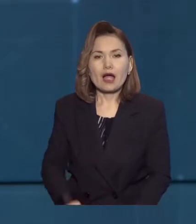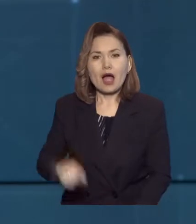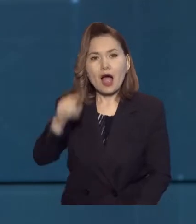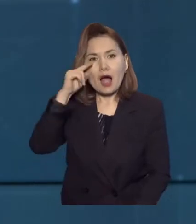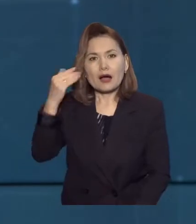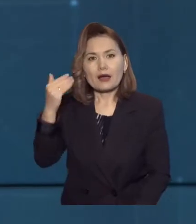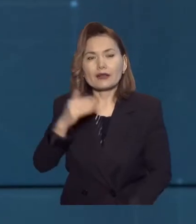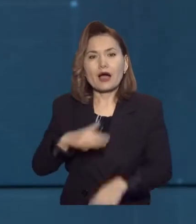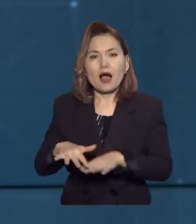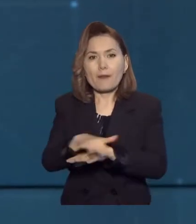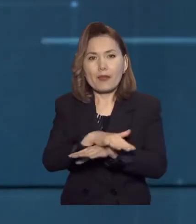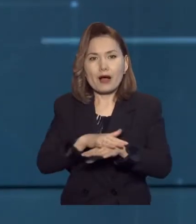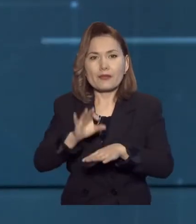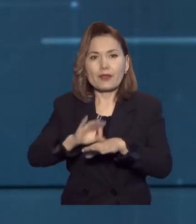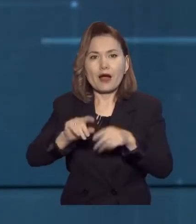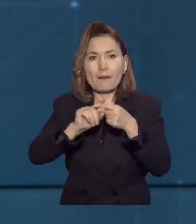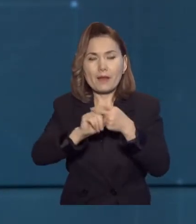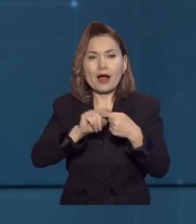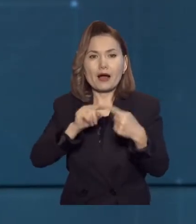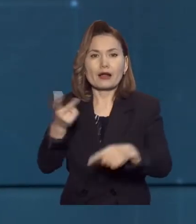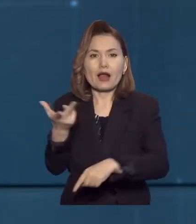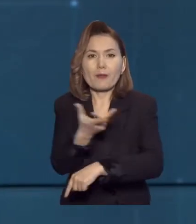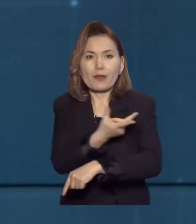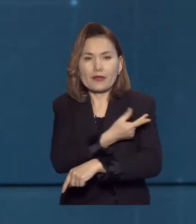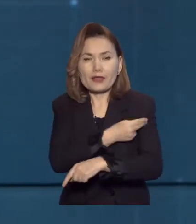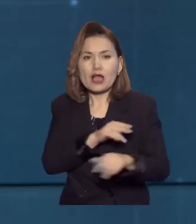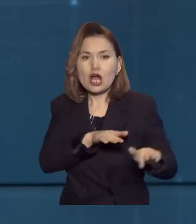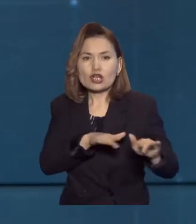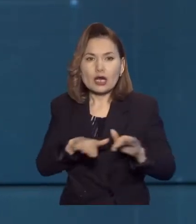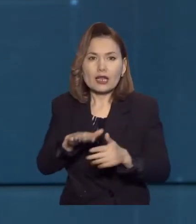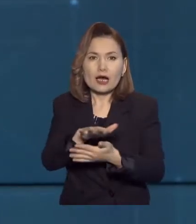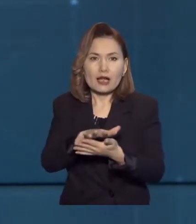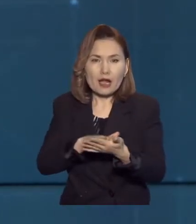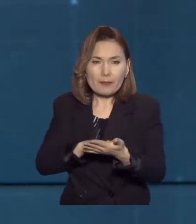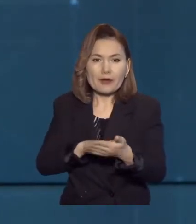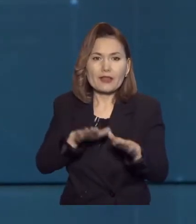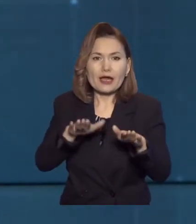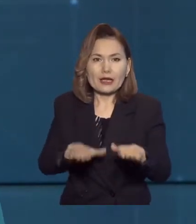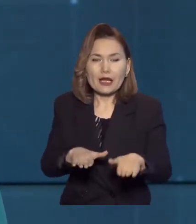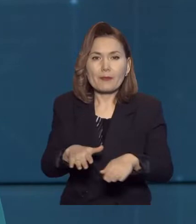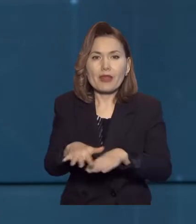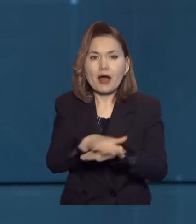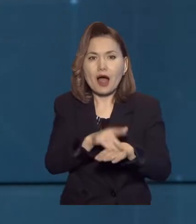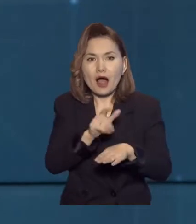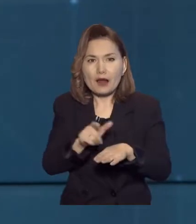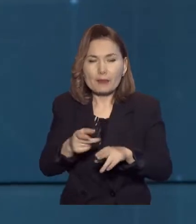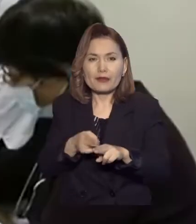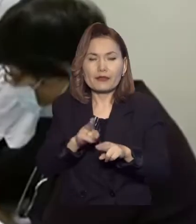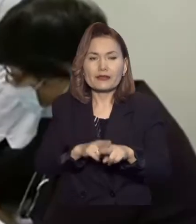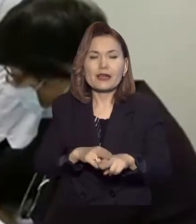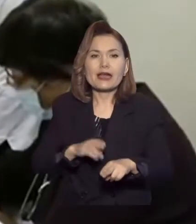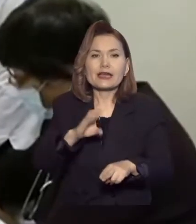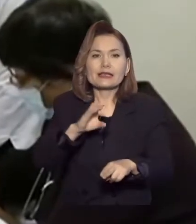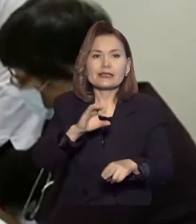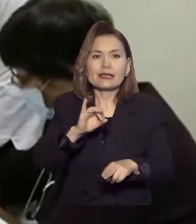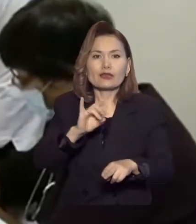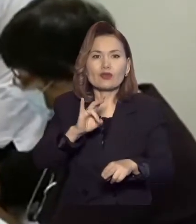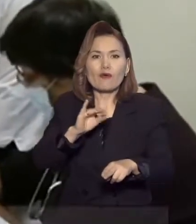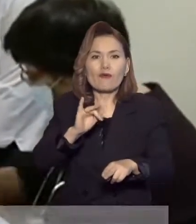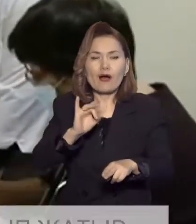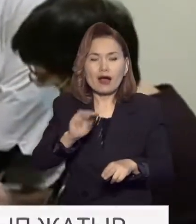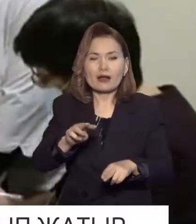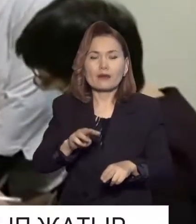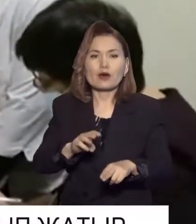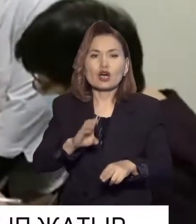Ал Қырғызстанда халықтың коронавирусқа қарсы вакциналау науқаны жалғасып жатыр. Жергілікті тұрғындарға негізінен Синофарм, Спутник V,